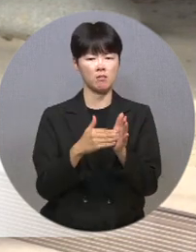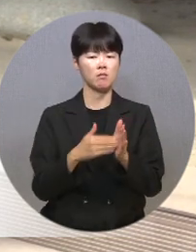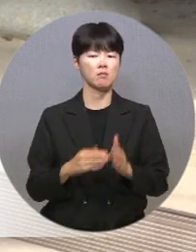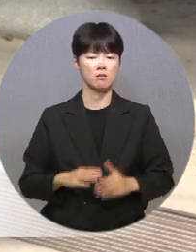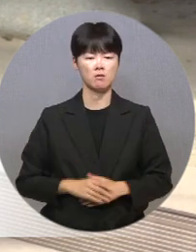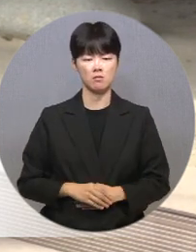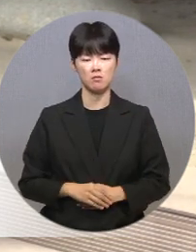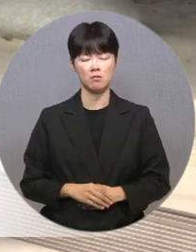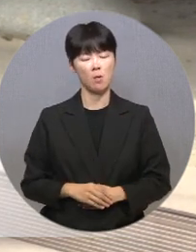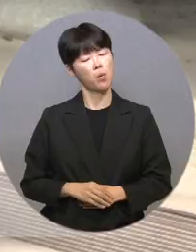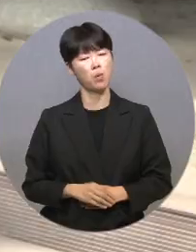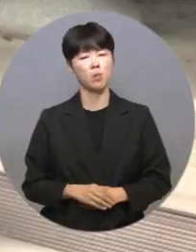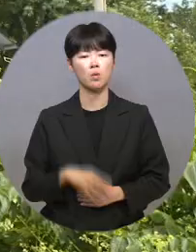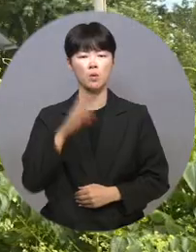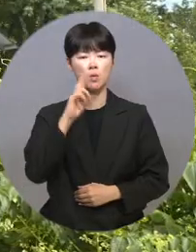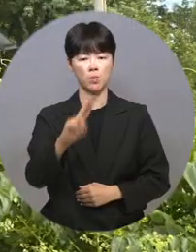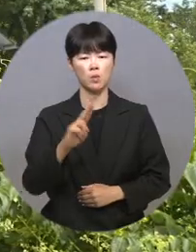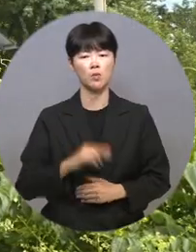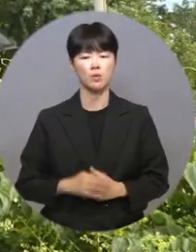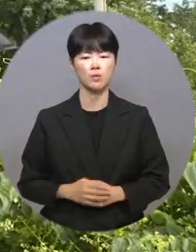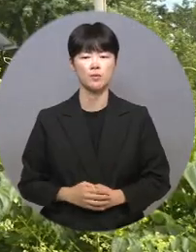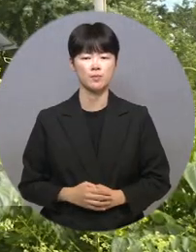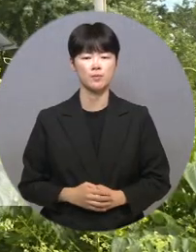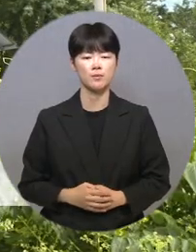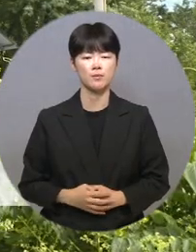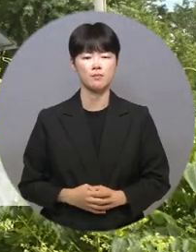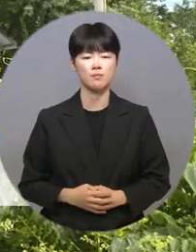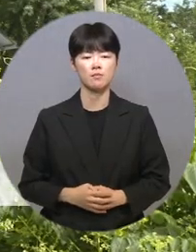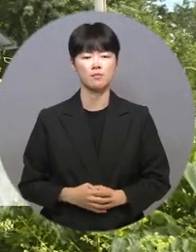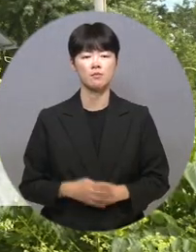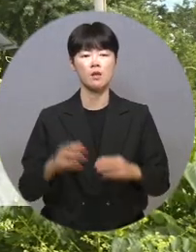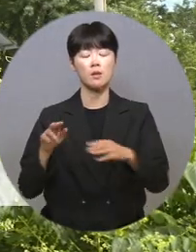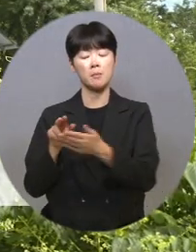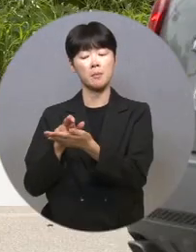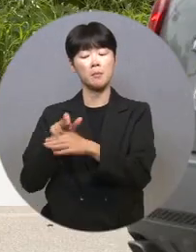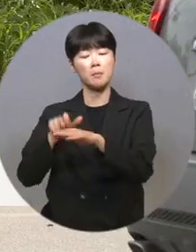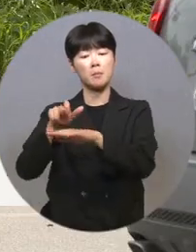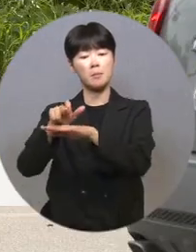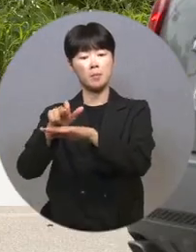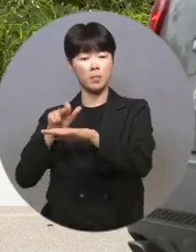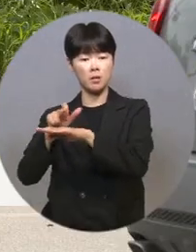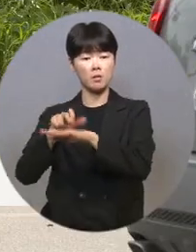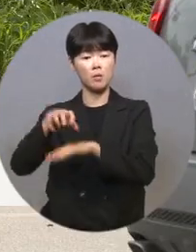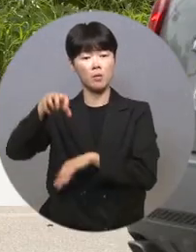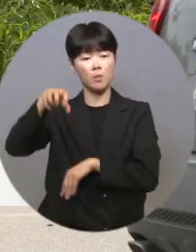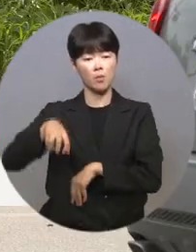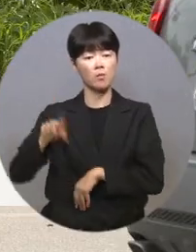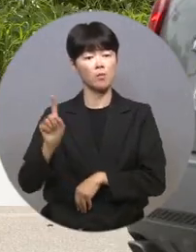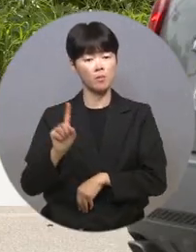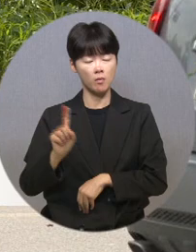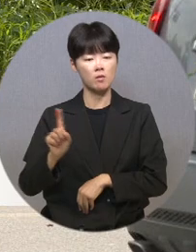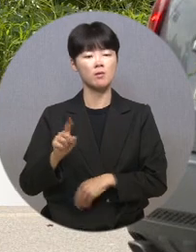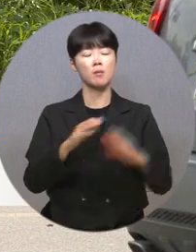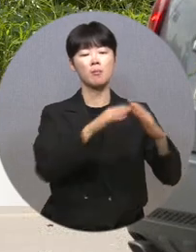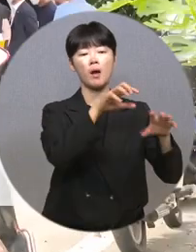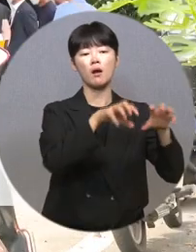파편이 주택에 떨어졌습니다. 전차포 사격장은 마을에서 400m도 떨어지지